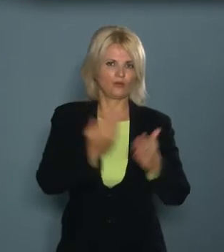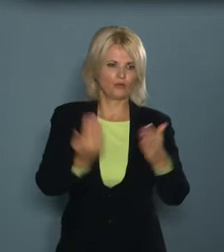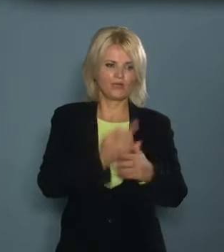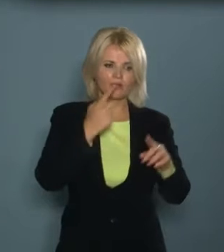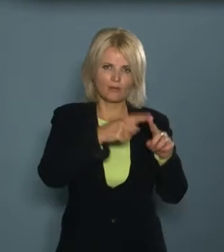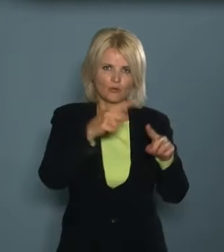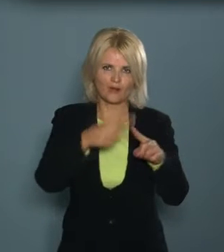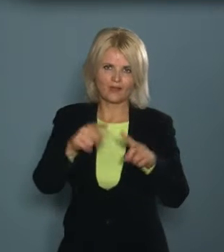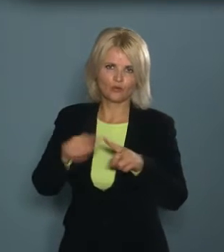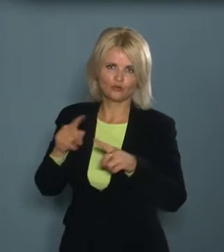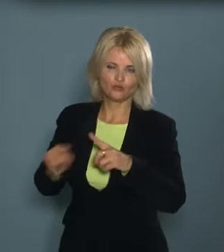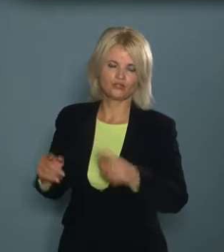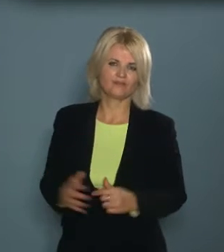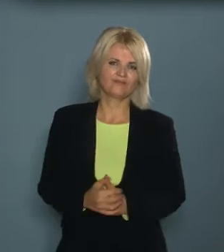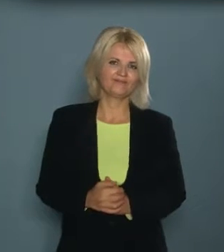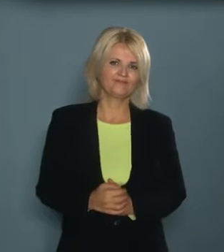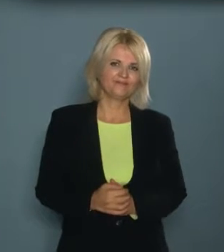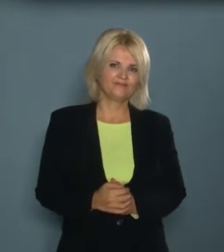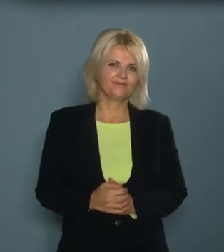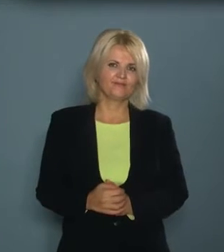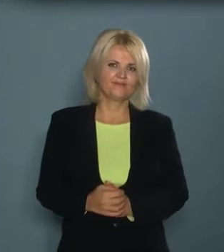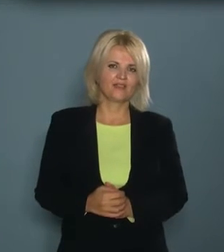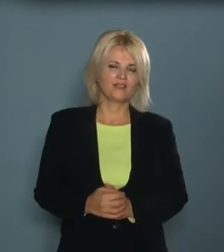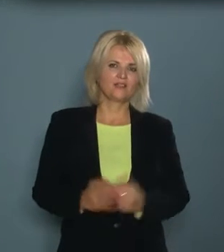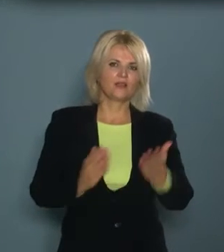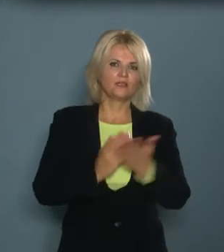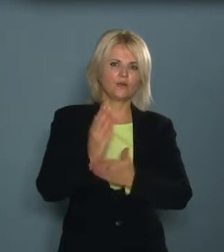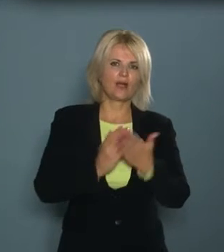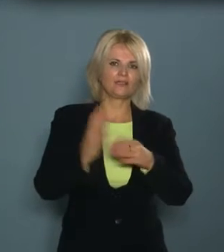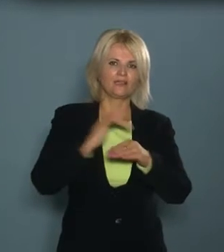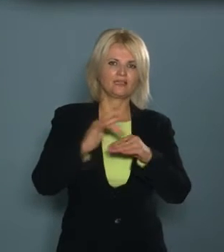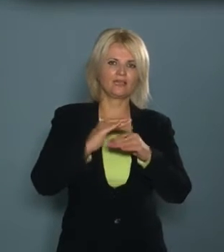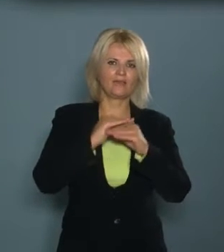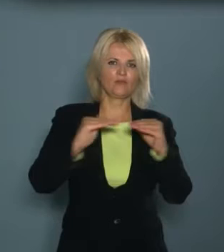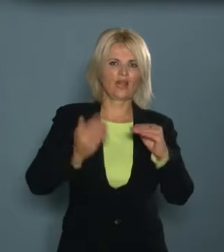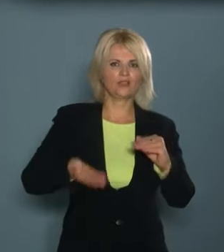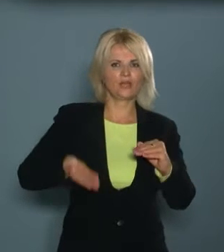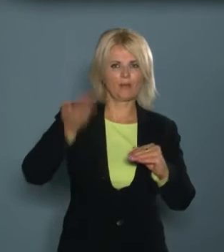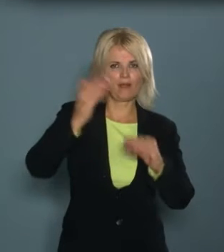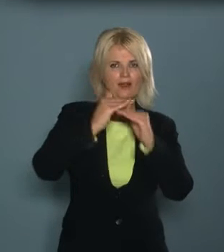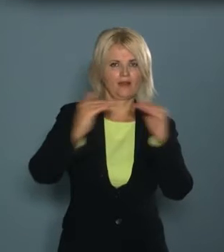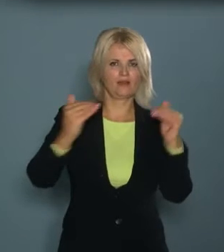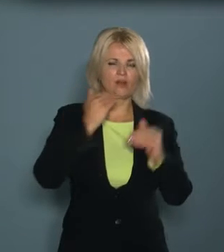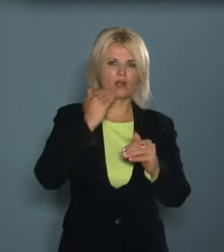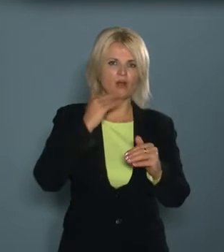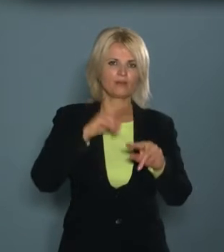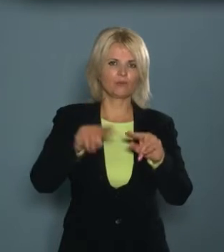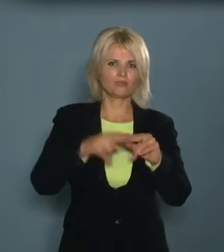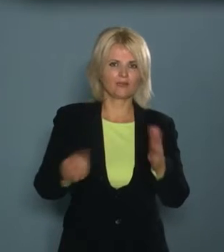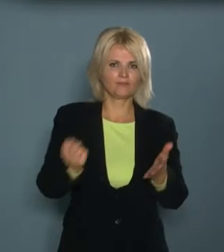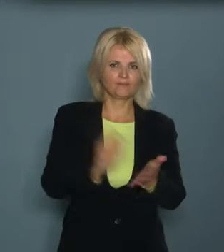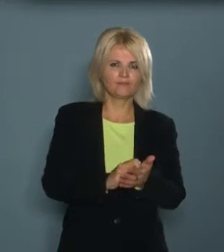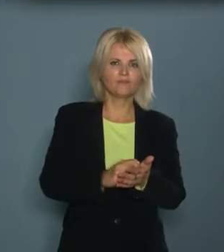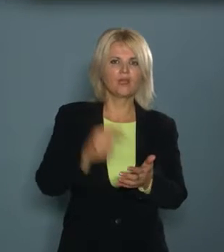elvégezni, de a szolgáltatás színvonalát szeretnénk emelni, ott is műszereket vásároltunk,